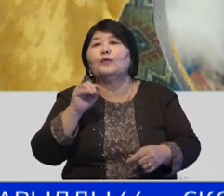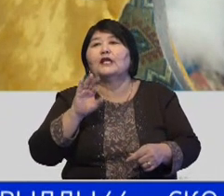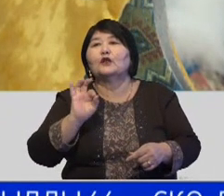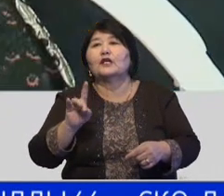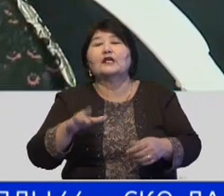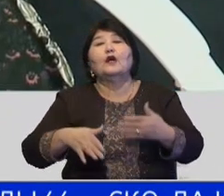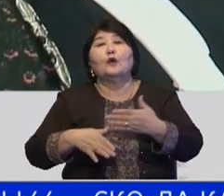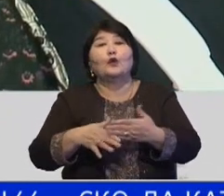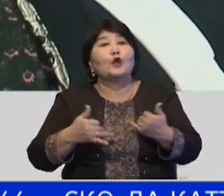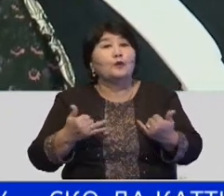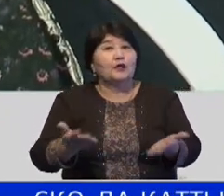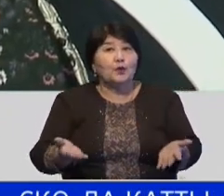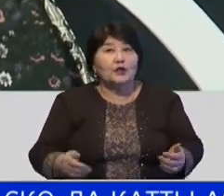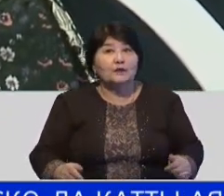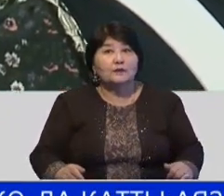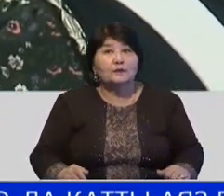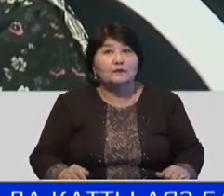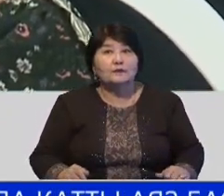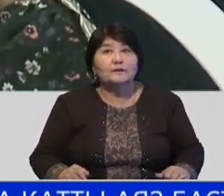қолдау білдіріп отыр.